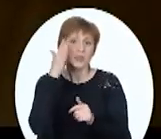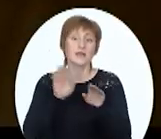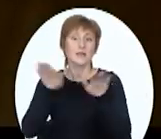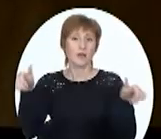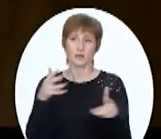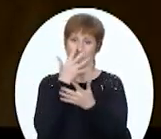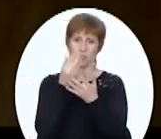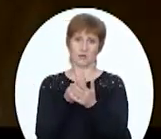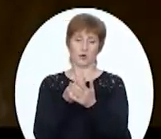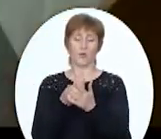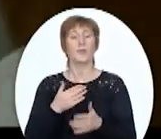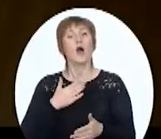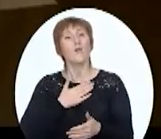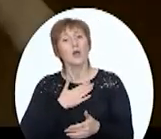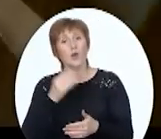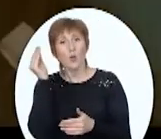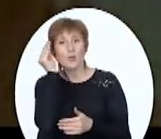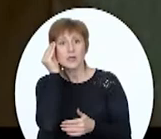В моем понимании